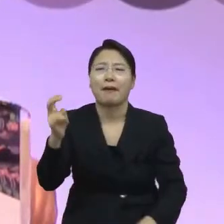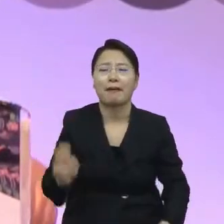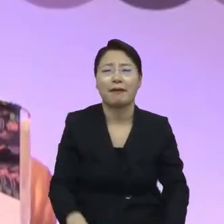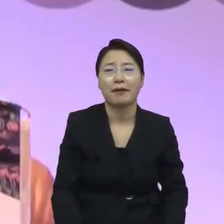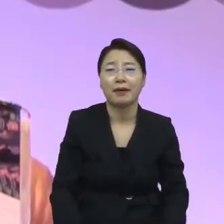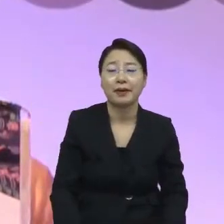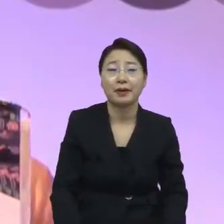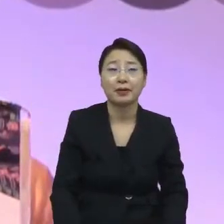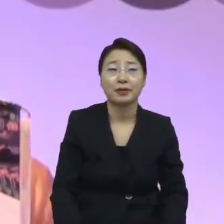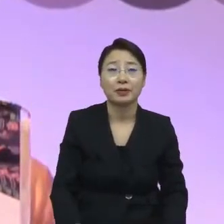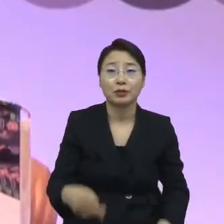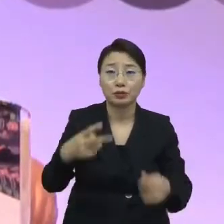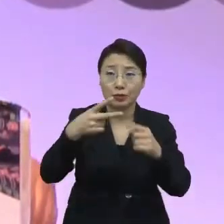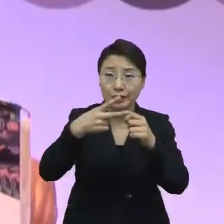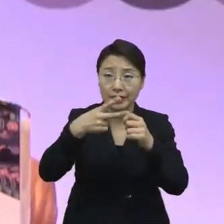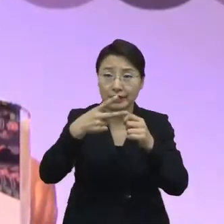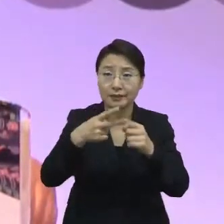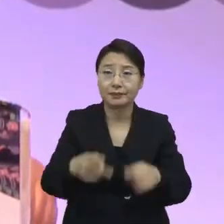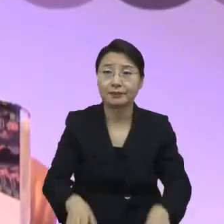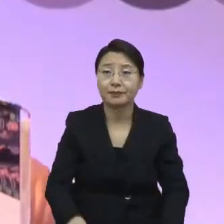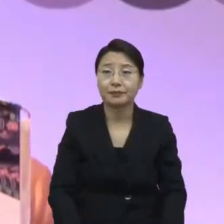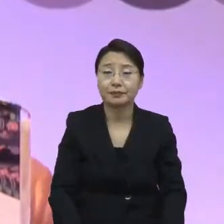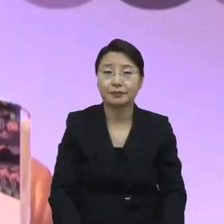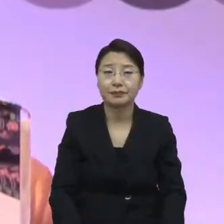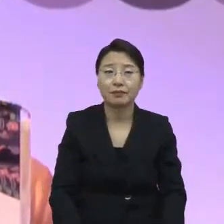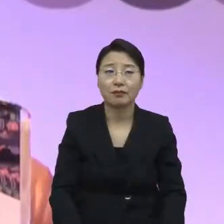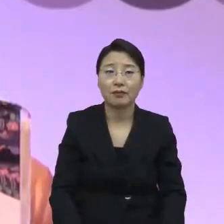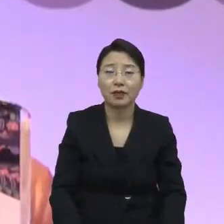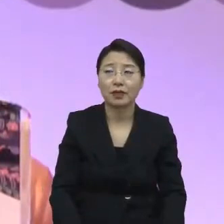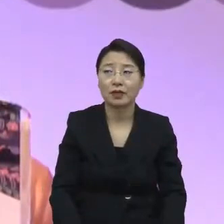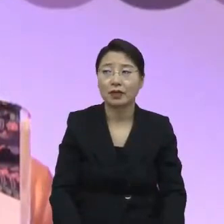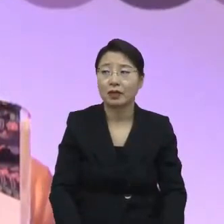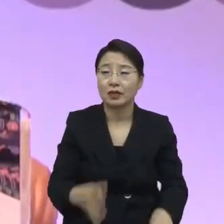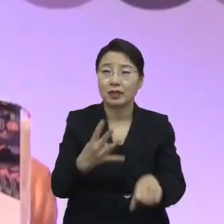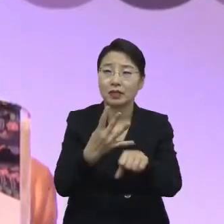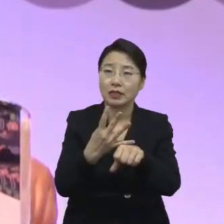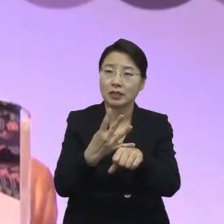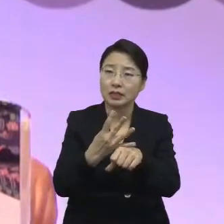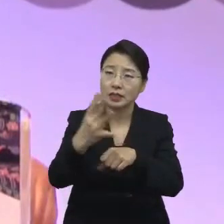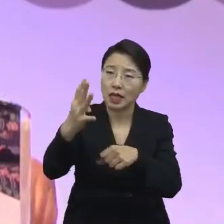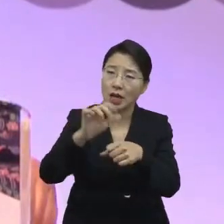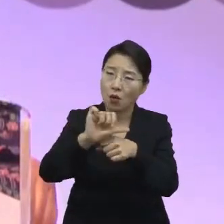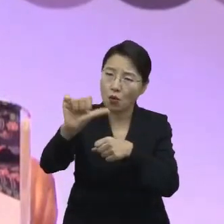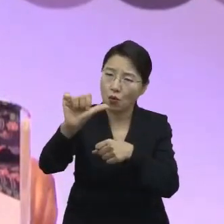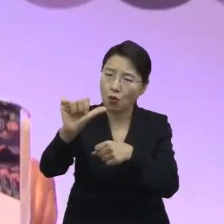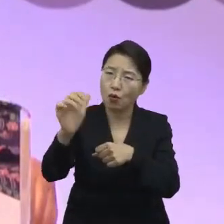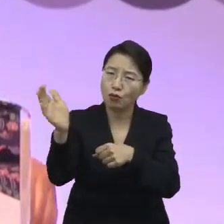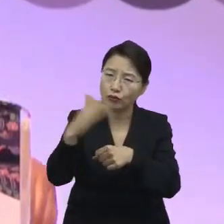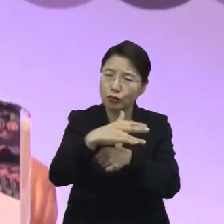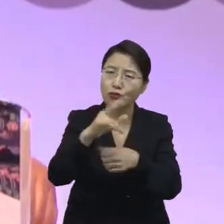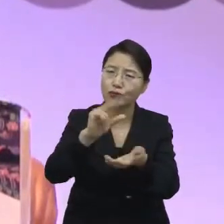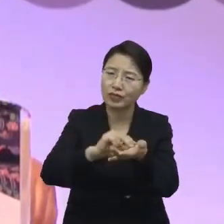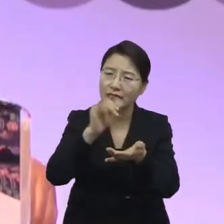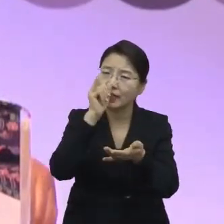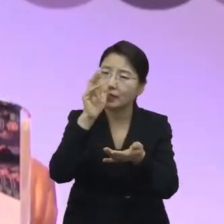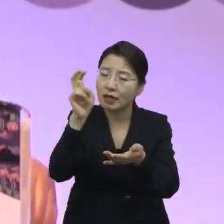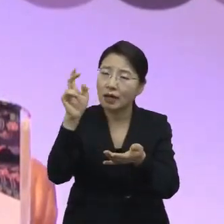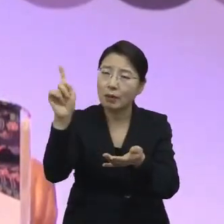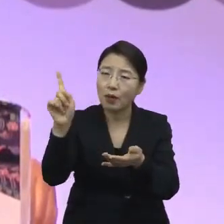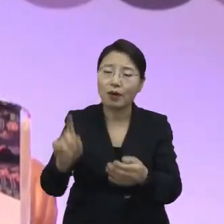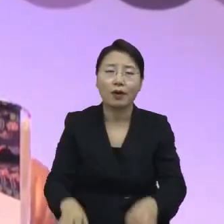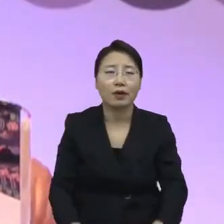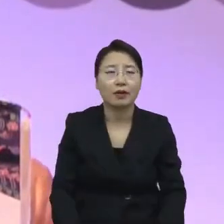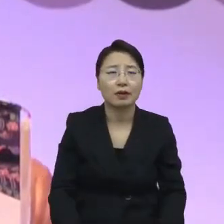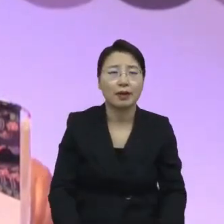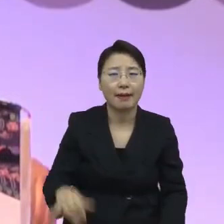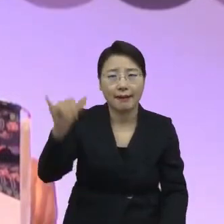그 다음에 두 번째는 한 4, 5년 후부터 문제일 것 같긴 한데 이